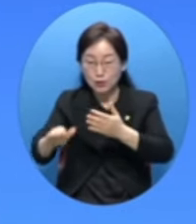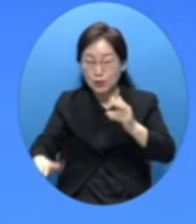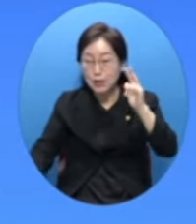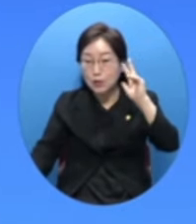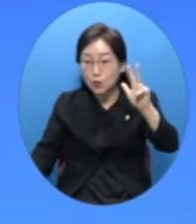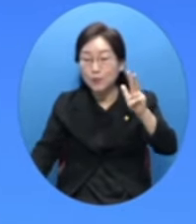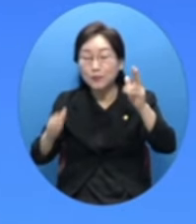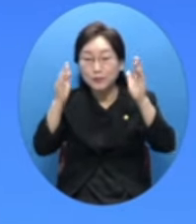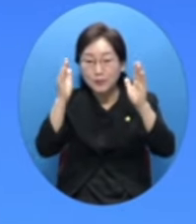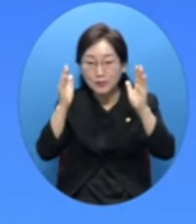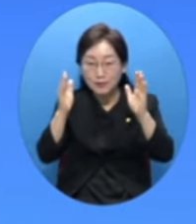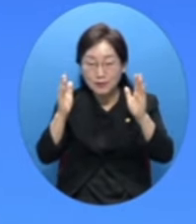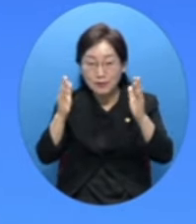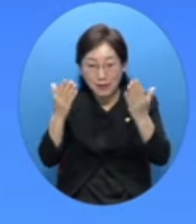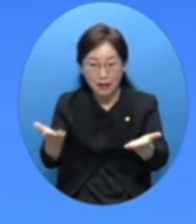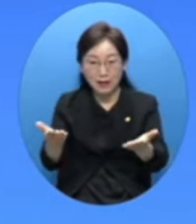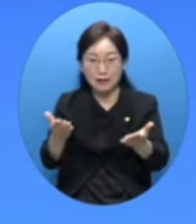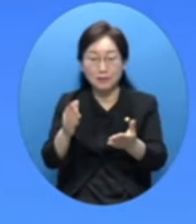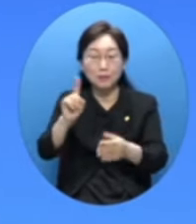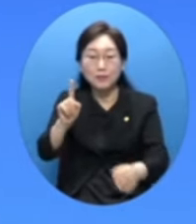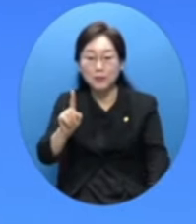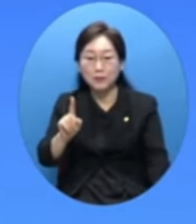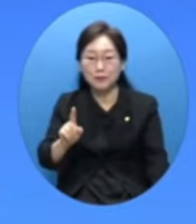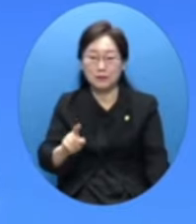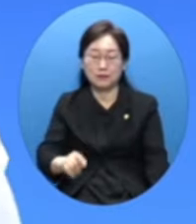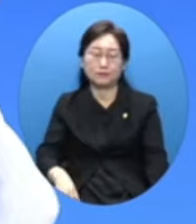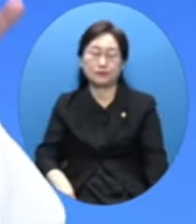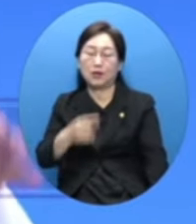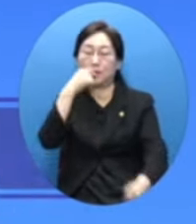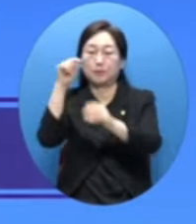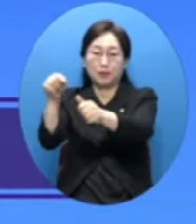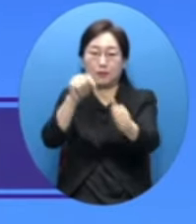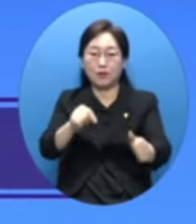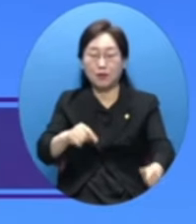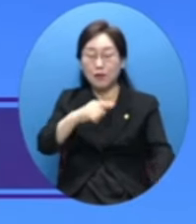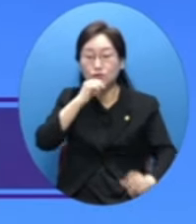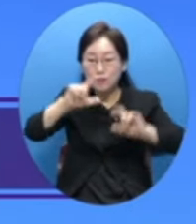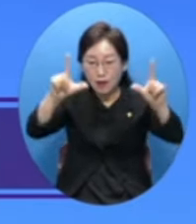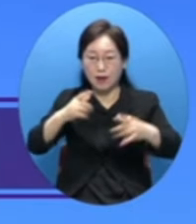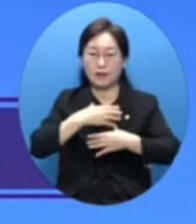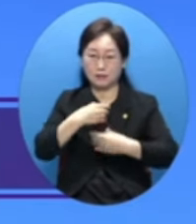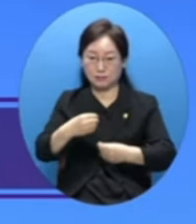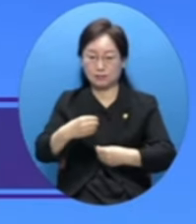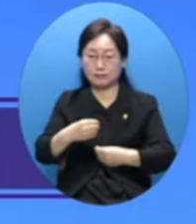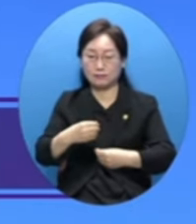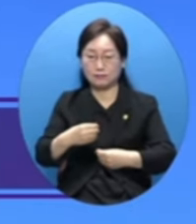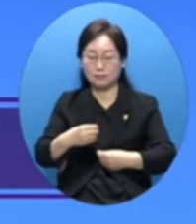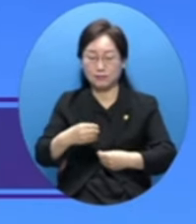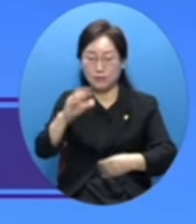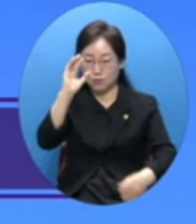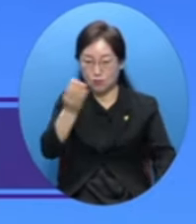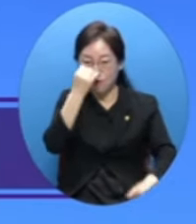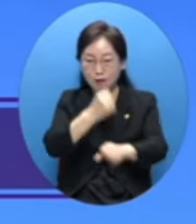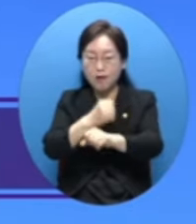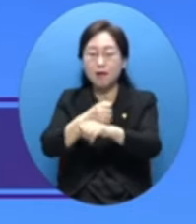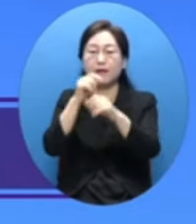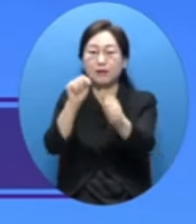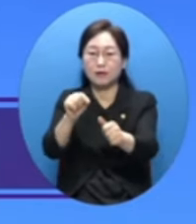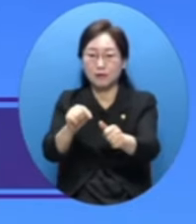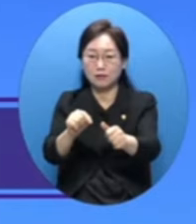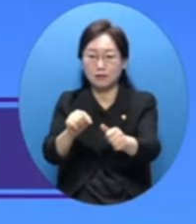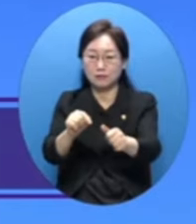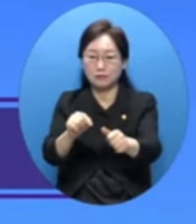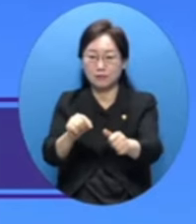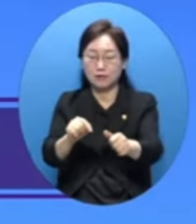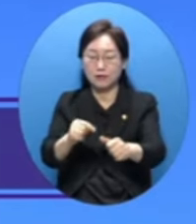안식을 하셨고 십계명을 통해서 명령하셨습니다. 안식일을 기억하여 거룩하게 지키라